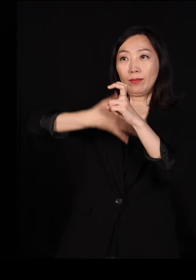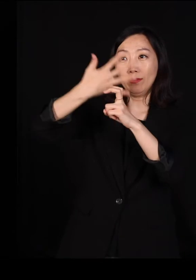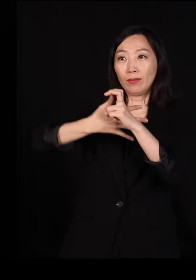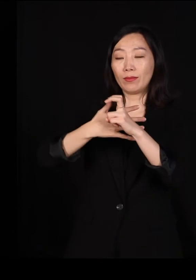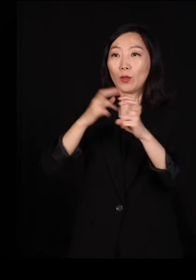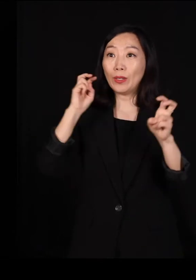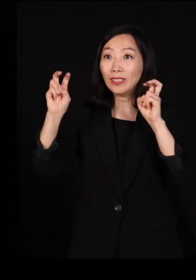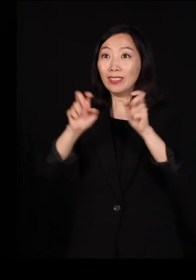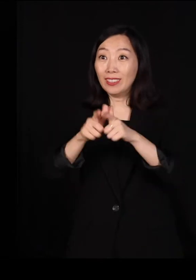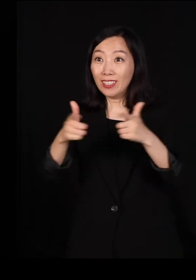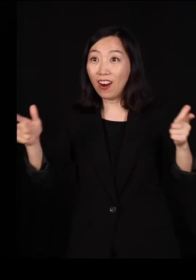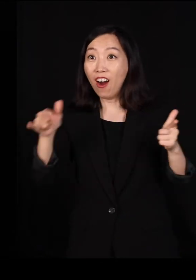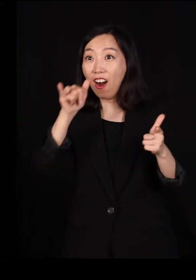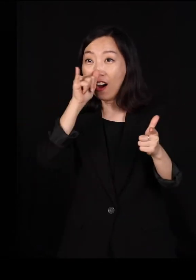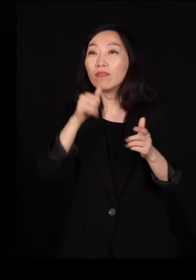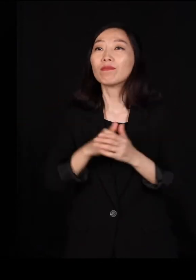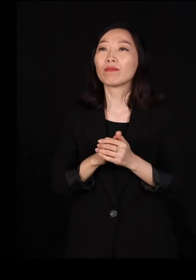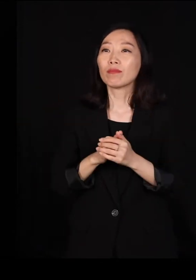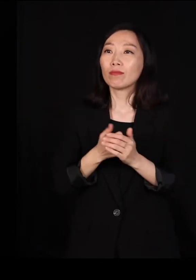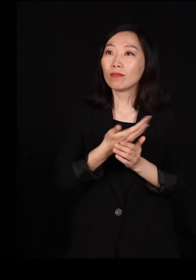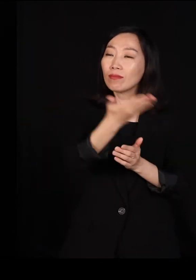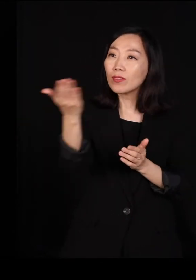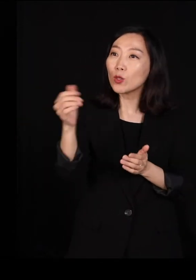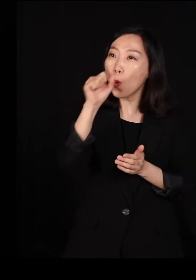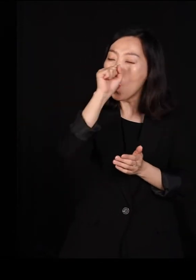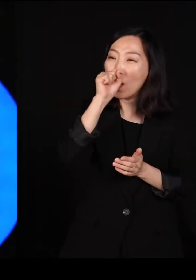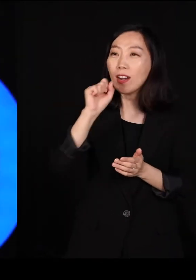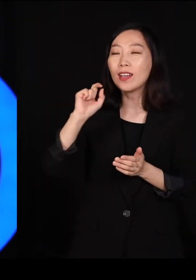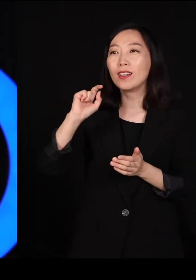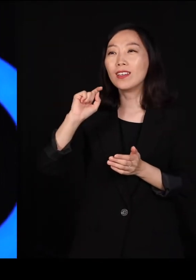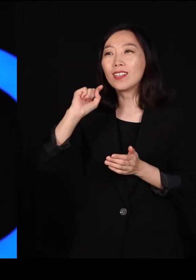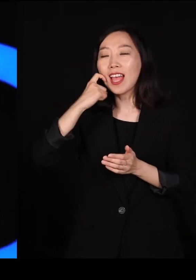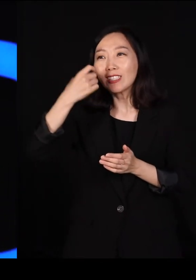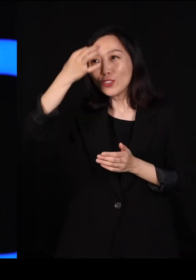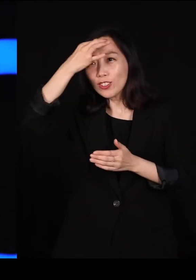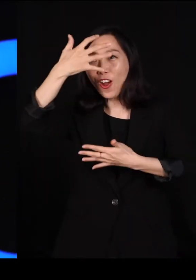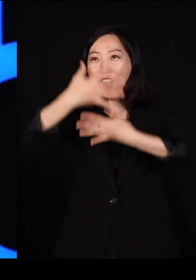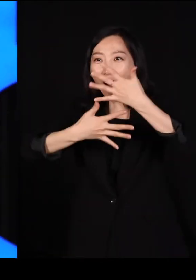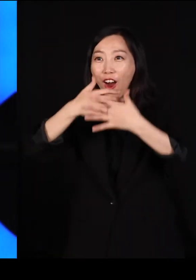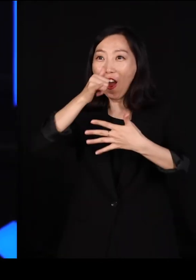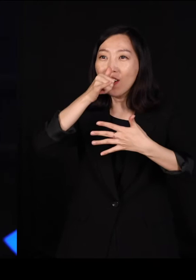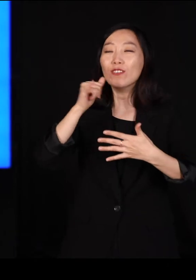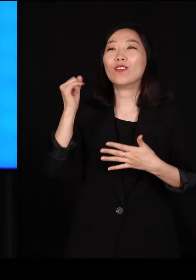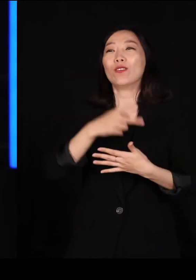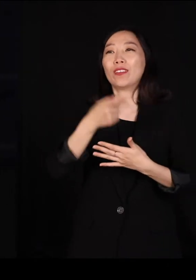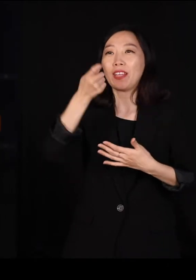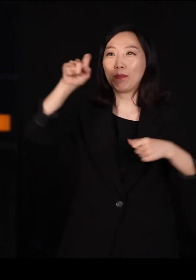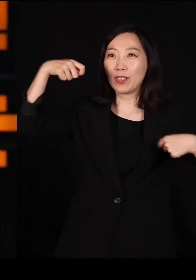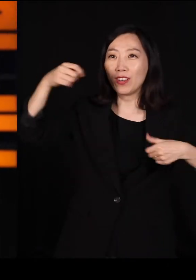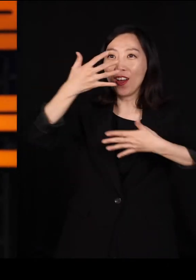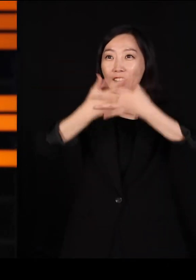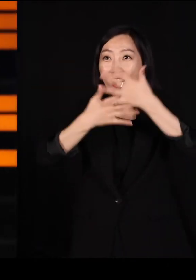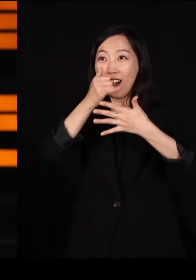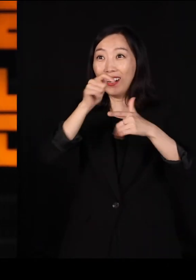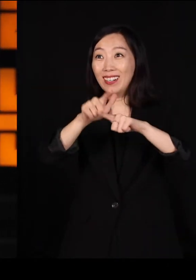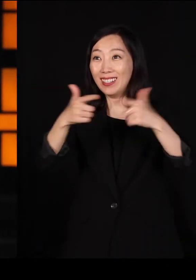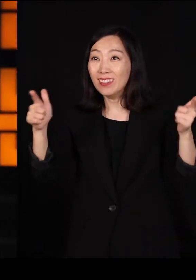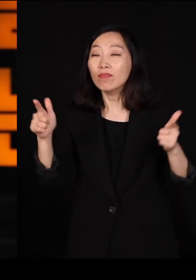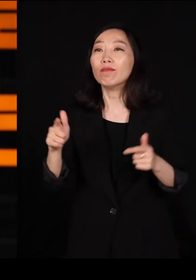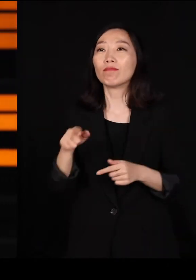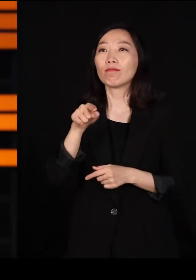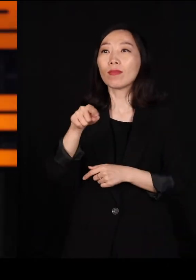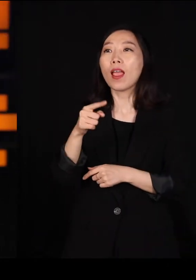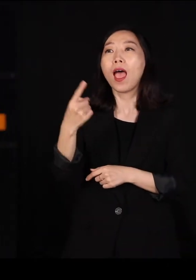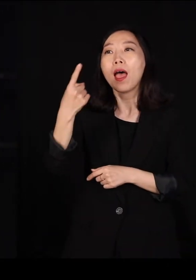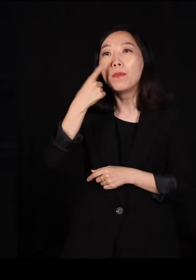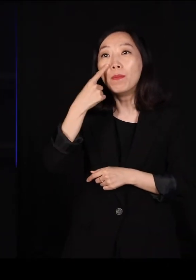있어요. 여러분이 혹시 좋아하는 예능 아니면 뭐 좋아하는 드라마 뭐 이런 것들을 좀 한번 생각을 해보시면